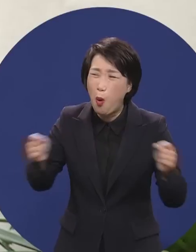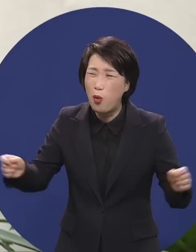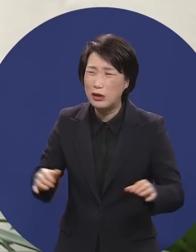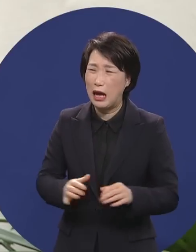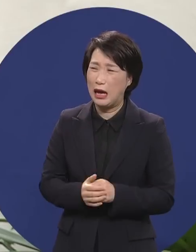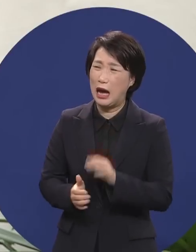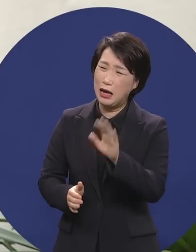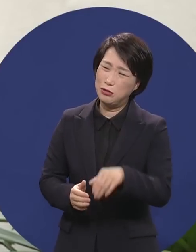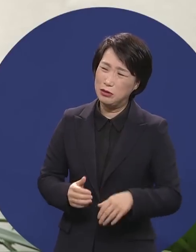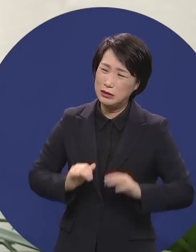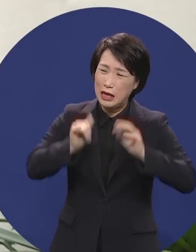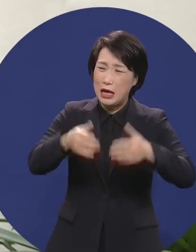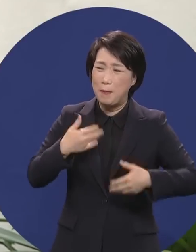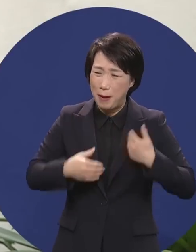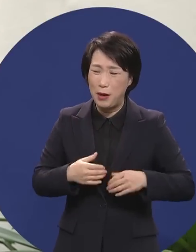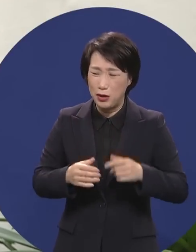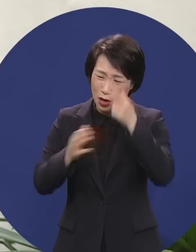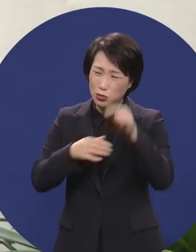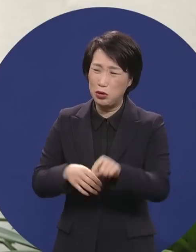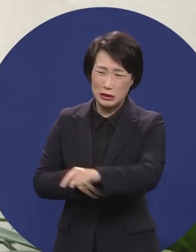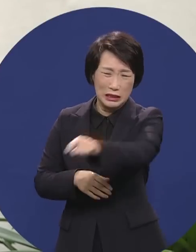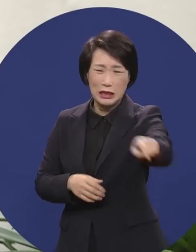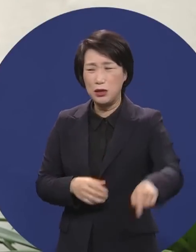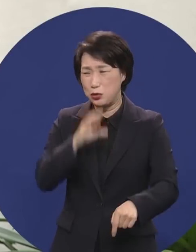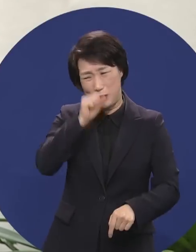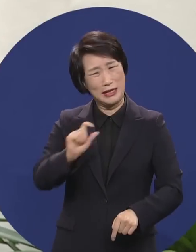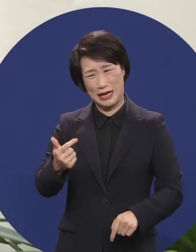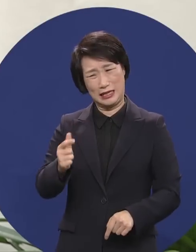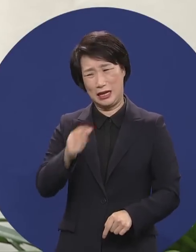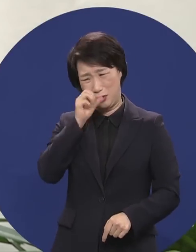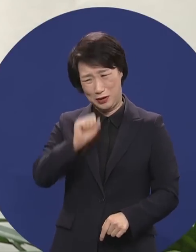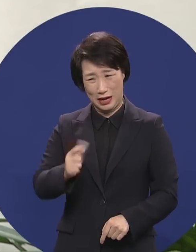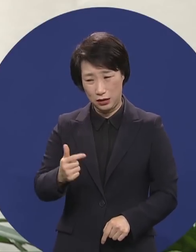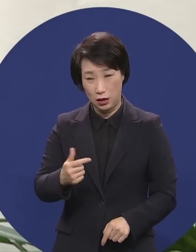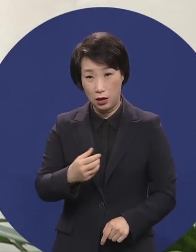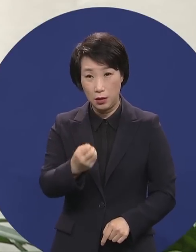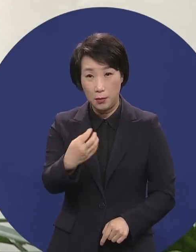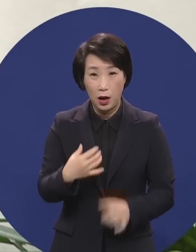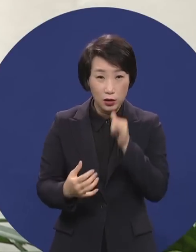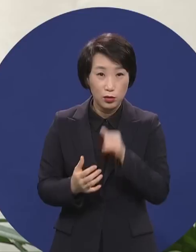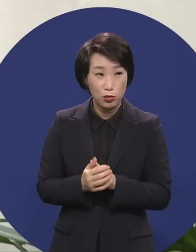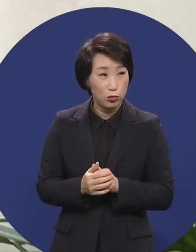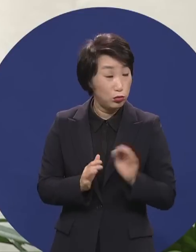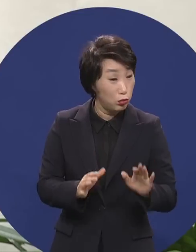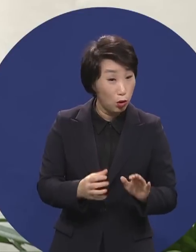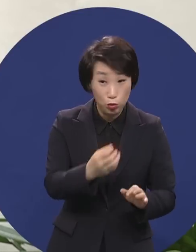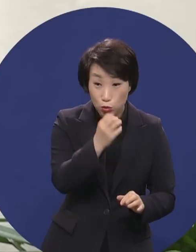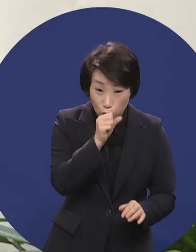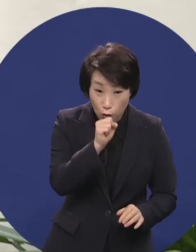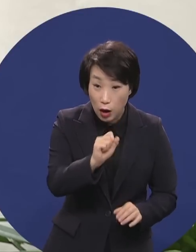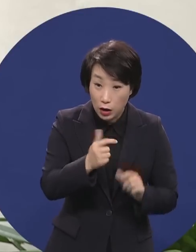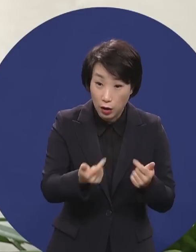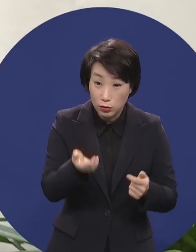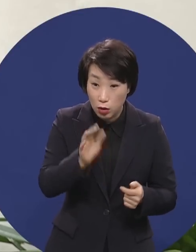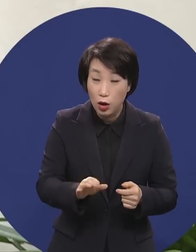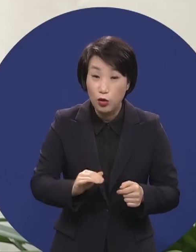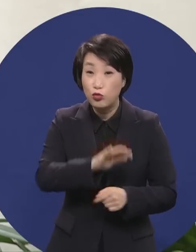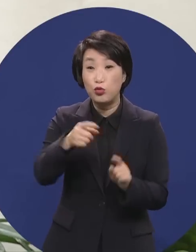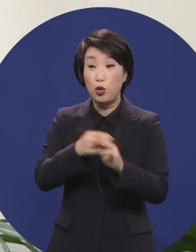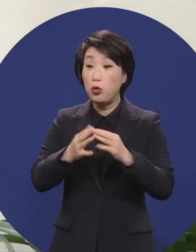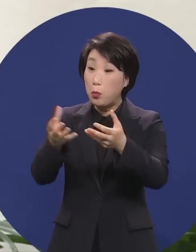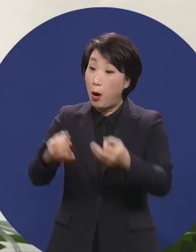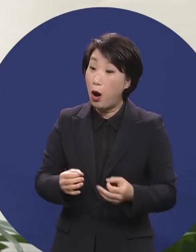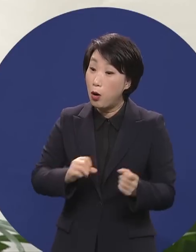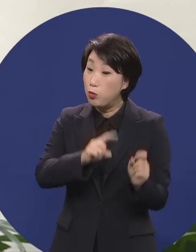세상에 그러면 성도들이 좋아하지 않아. 근데 안 좋은데 우리 성도들이, 우리 교회가 왜 부흥되나?